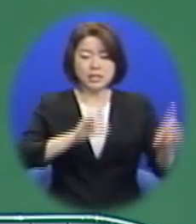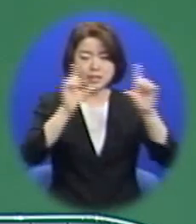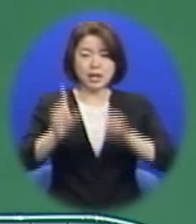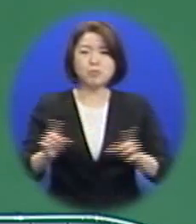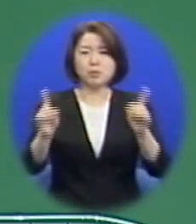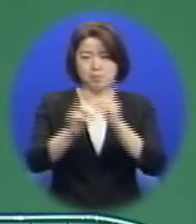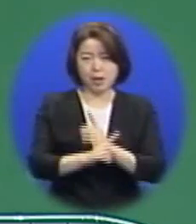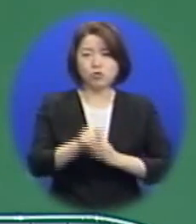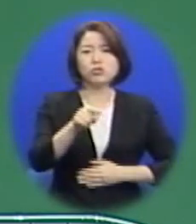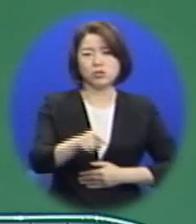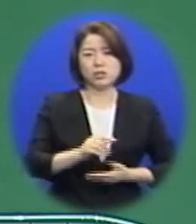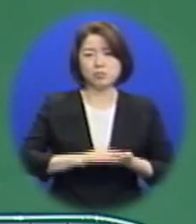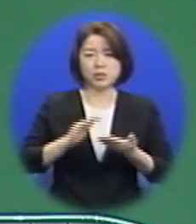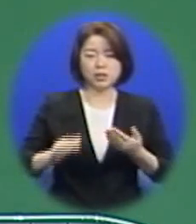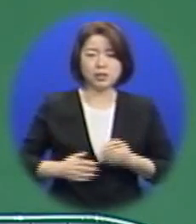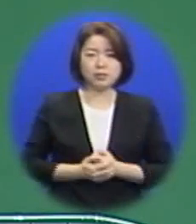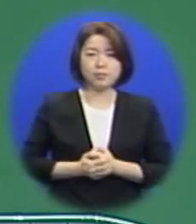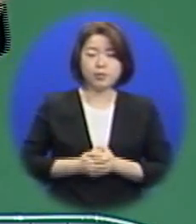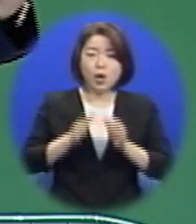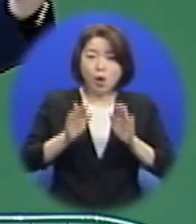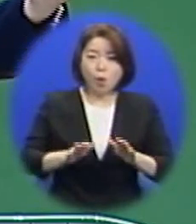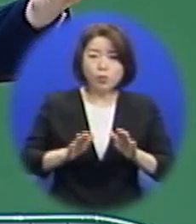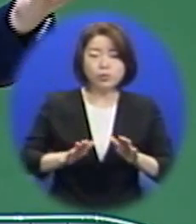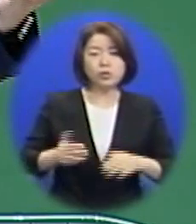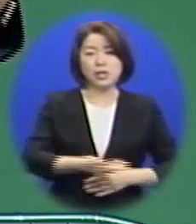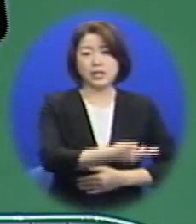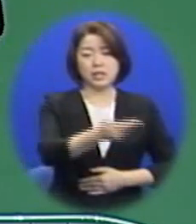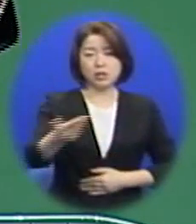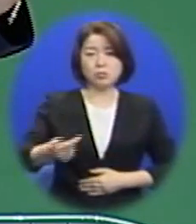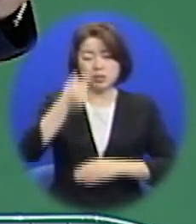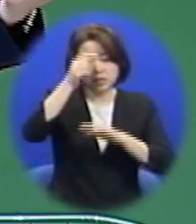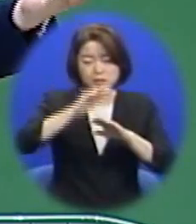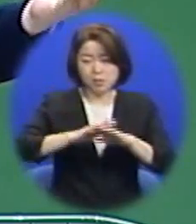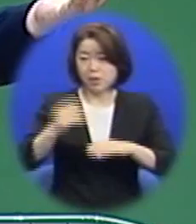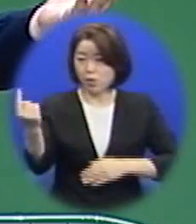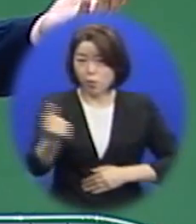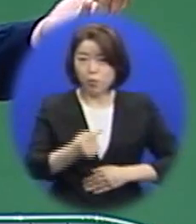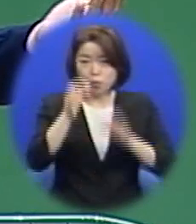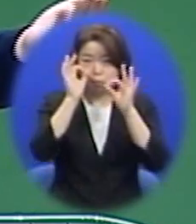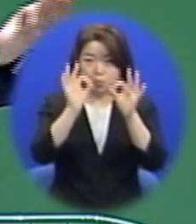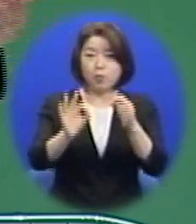것입니다. 여러분, 오늘 여러분이 예배드리러 오신 걸 보니까